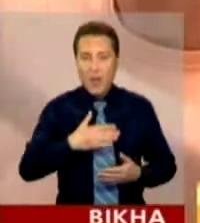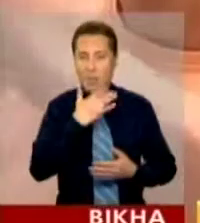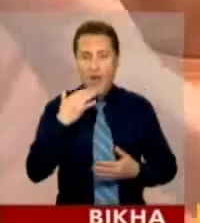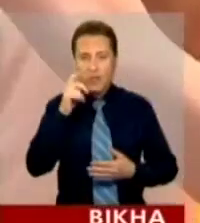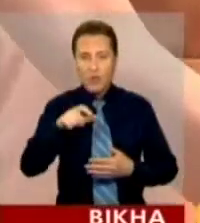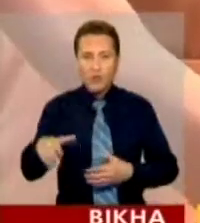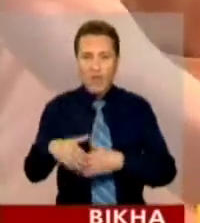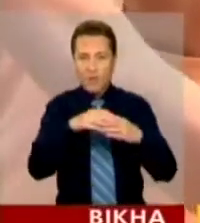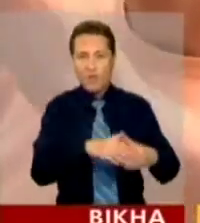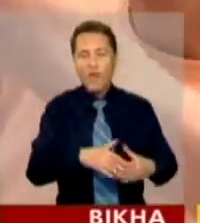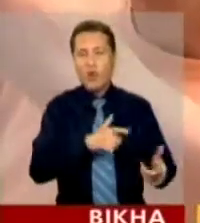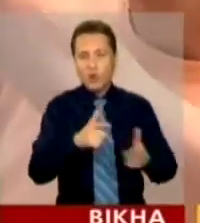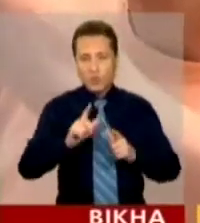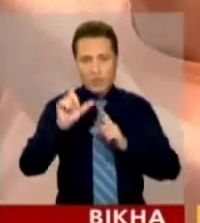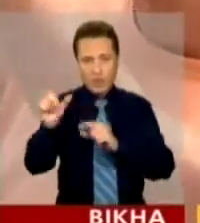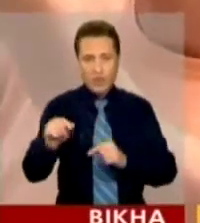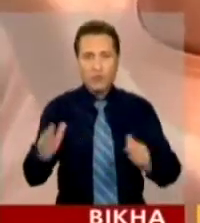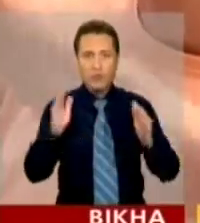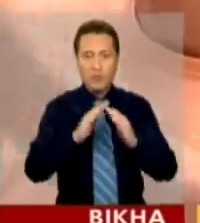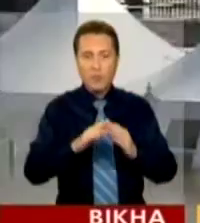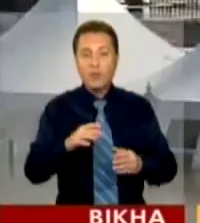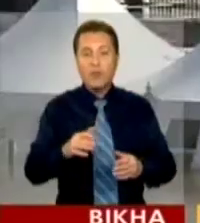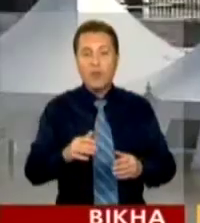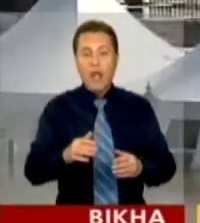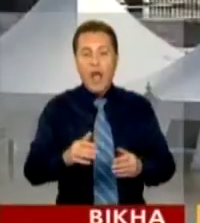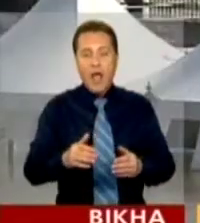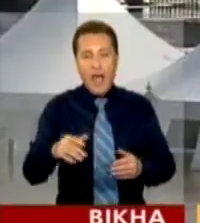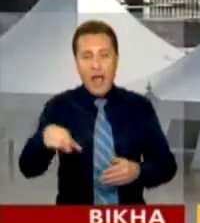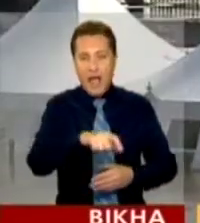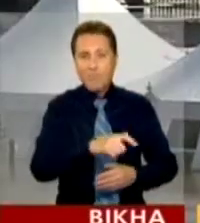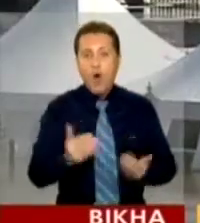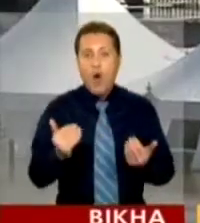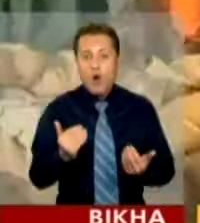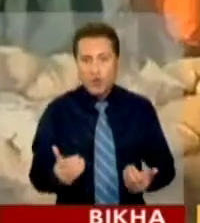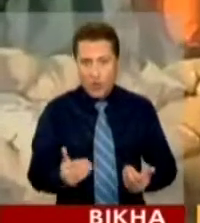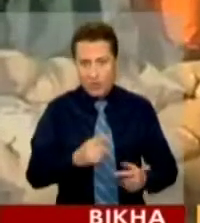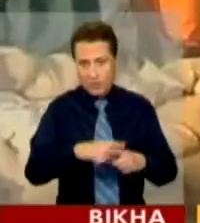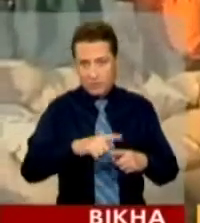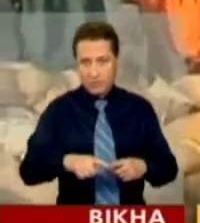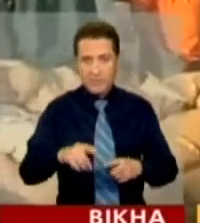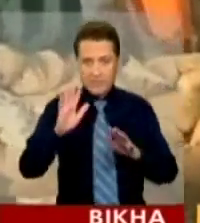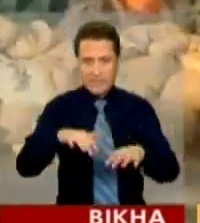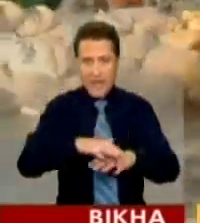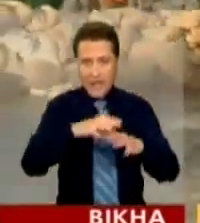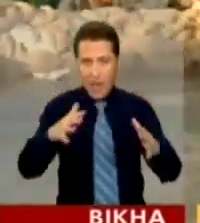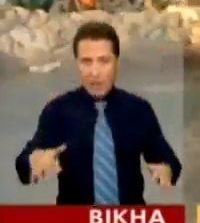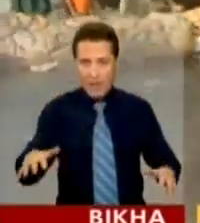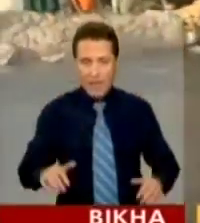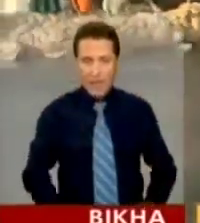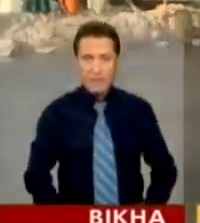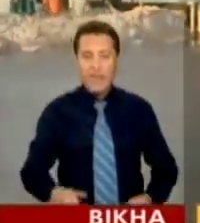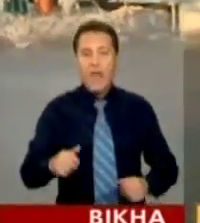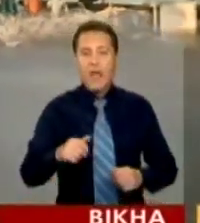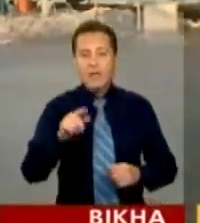готуємося покинути домівку. Ельба от-от зальє береги. Містечко Фішбек цілком накрило водою, коли стихія прорвала